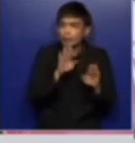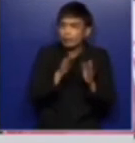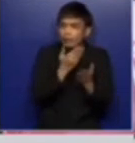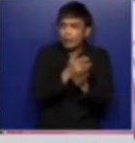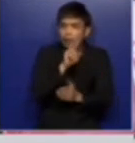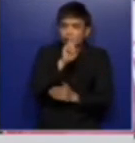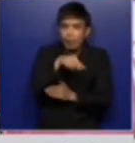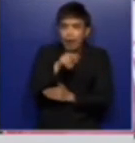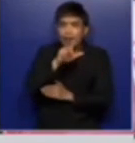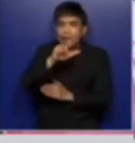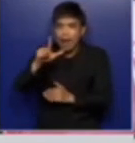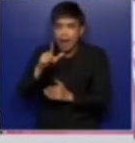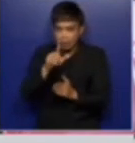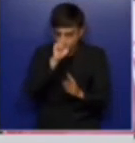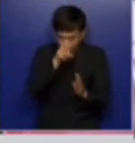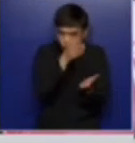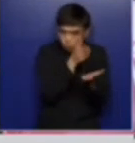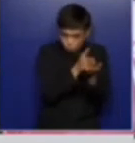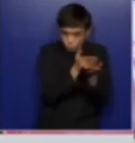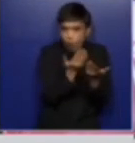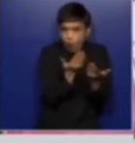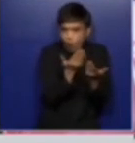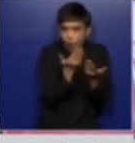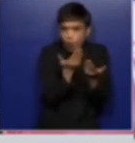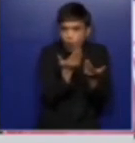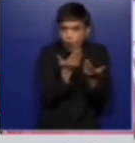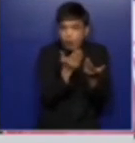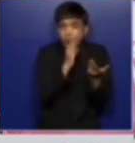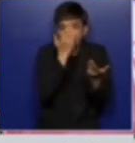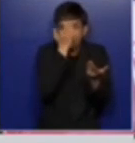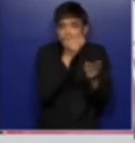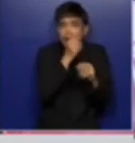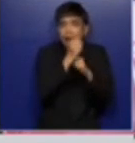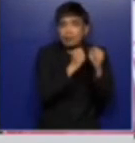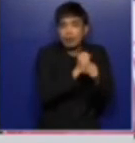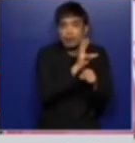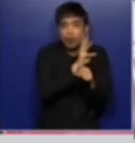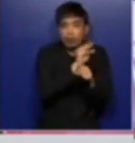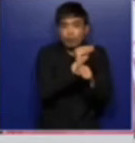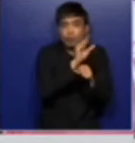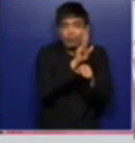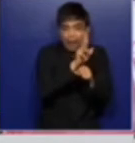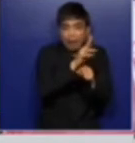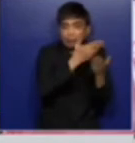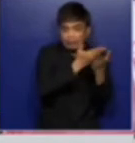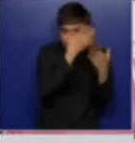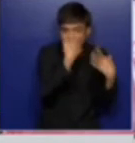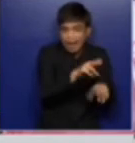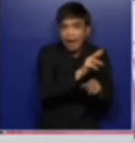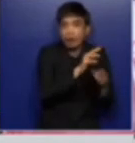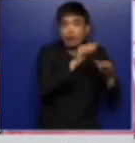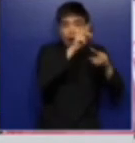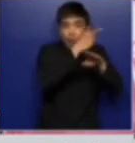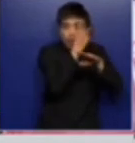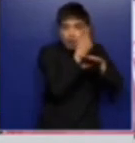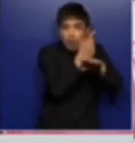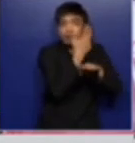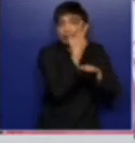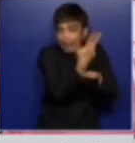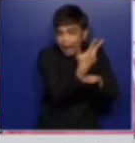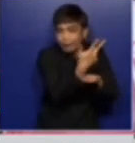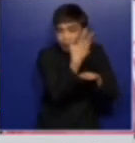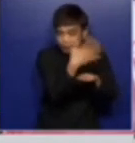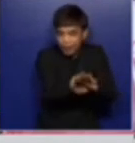ไว้ก่อนเพราะได้ไปแล้ว2ลำในปี63พอเศรษฐกิจดีก็ค่อยตั้ง